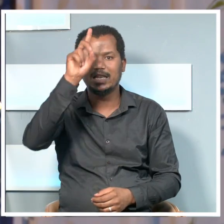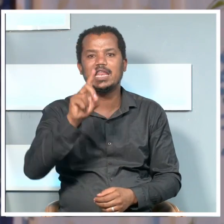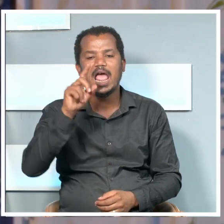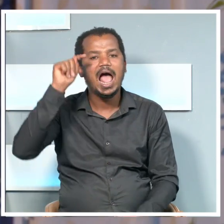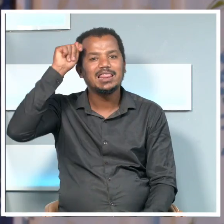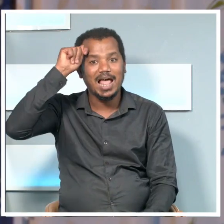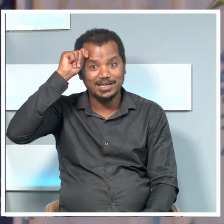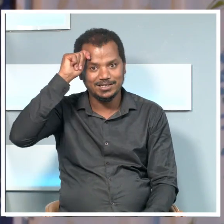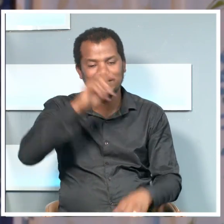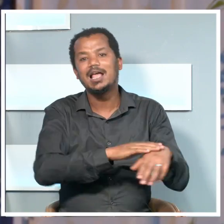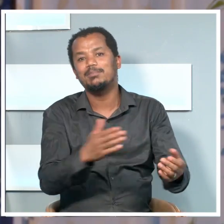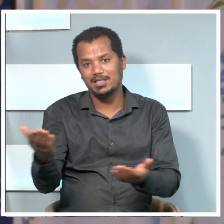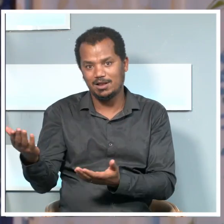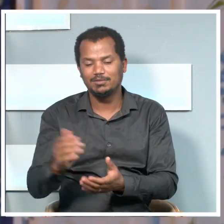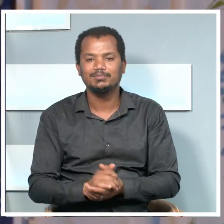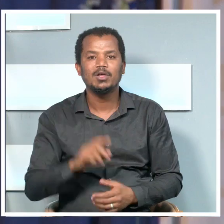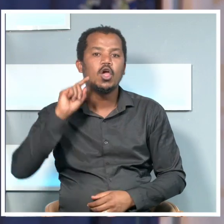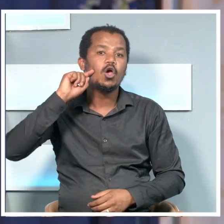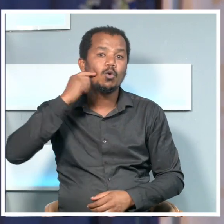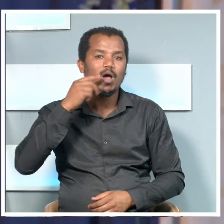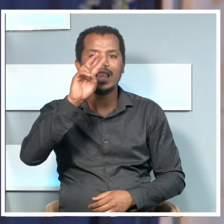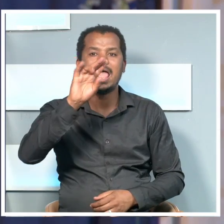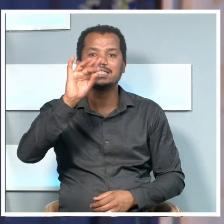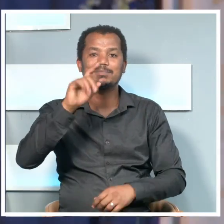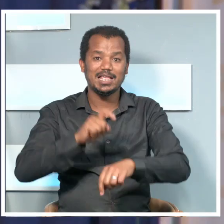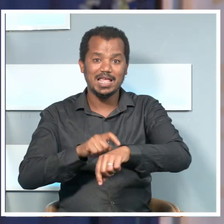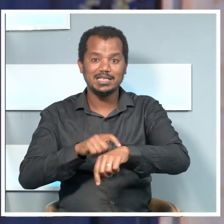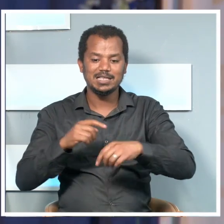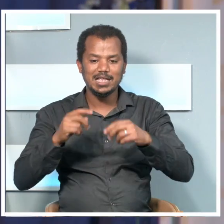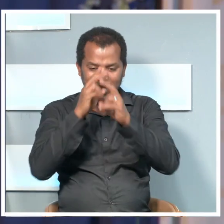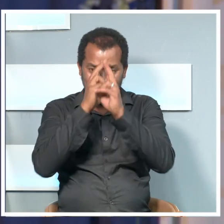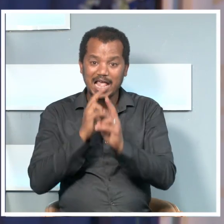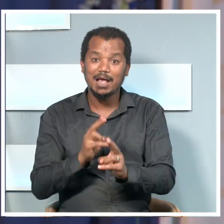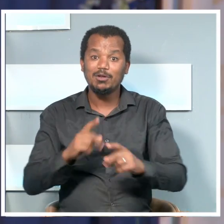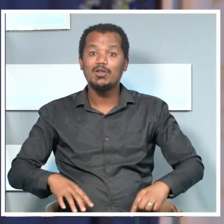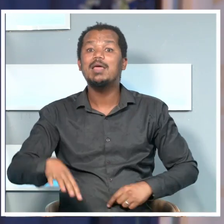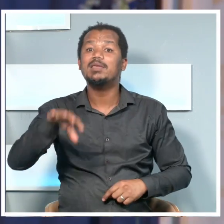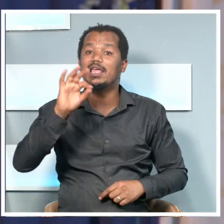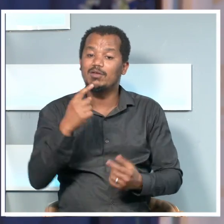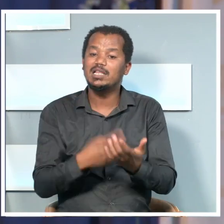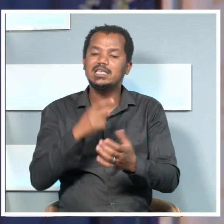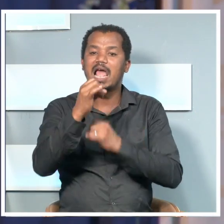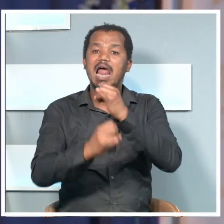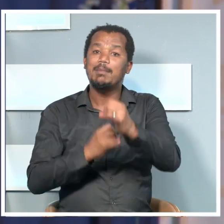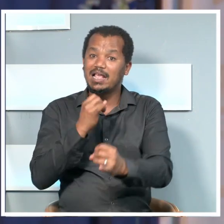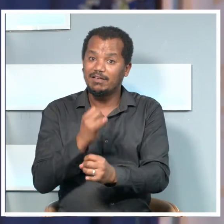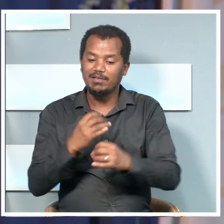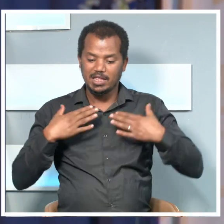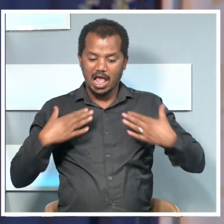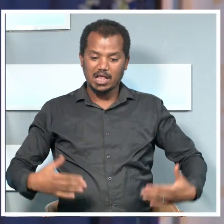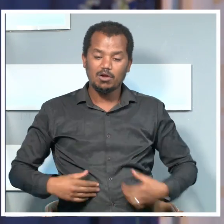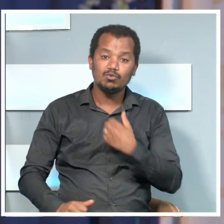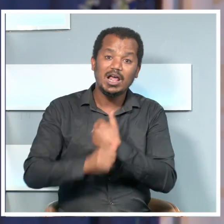ዶክተር ሊያ ታደሰን ለአባትሽ እንኳን ለ28ኛ ጊዜ ያከበርነው ለሚገኘው ለዚህ የዓለም